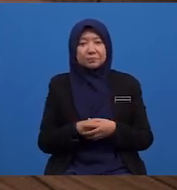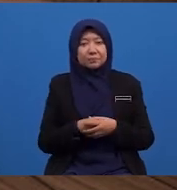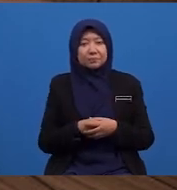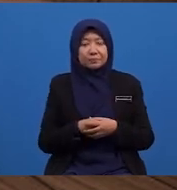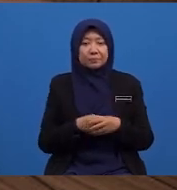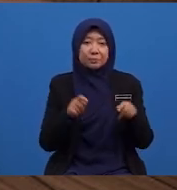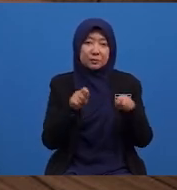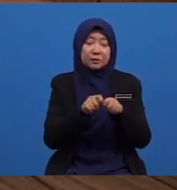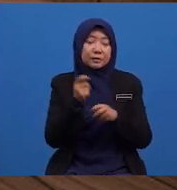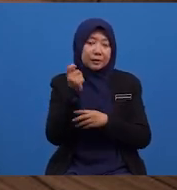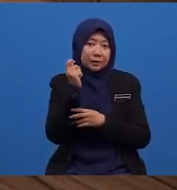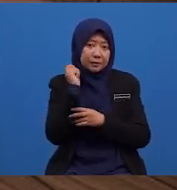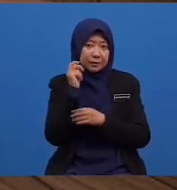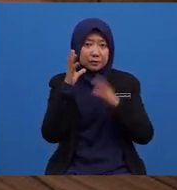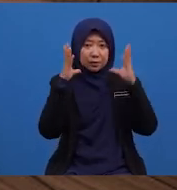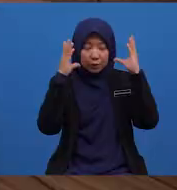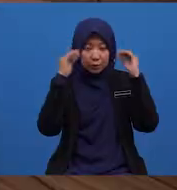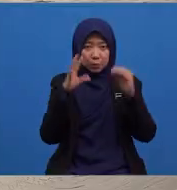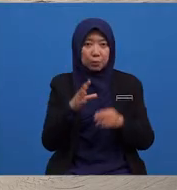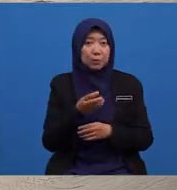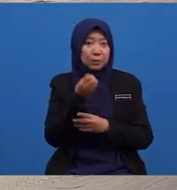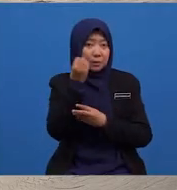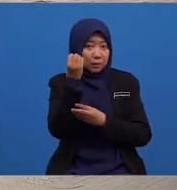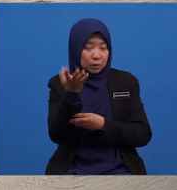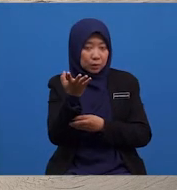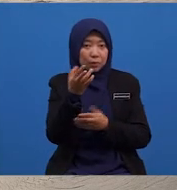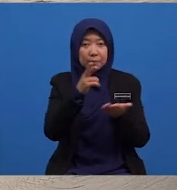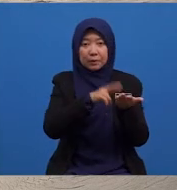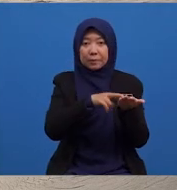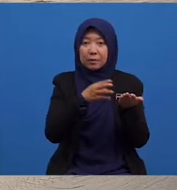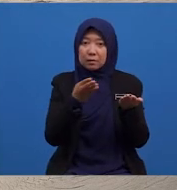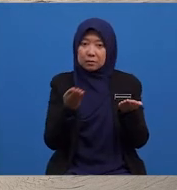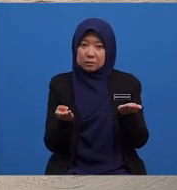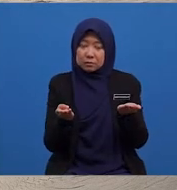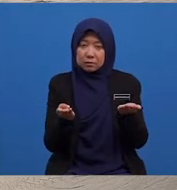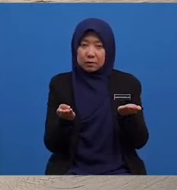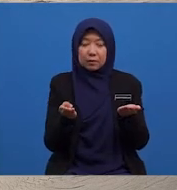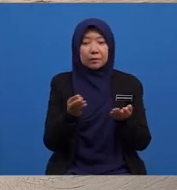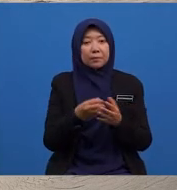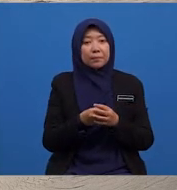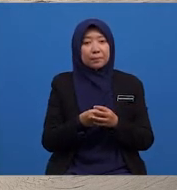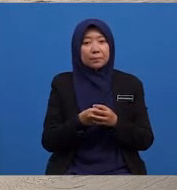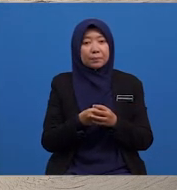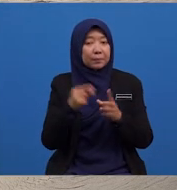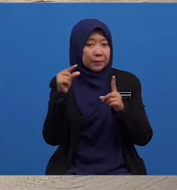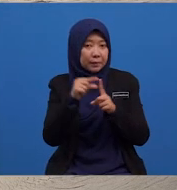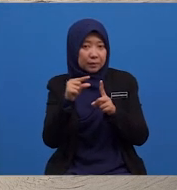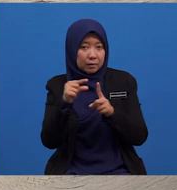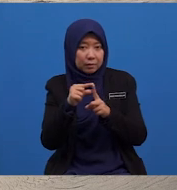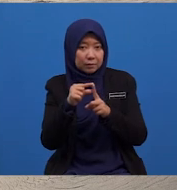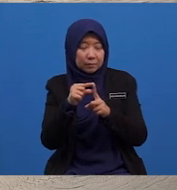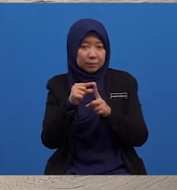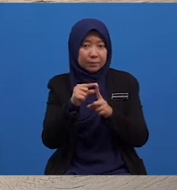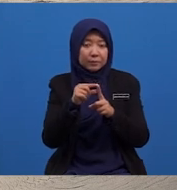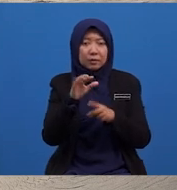cikgu terangkan sebentar tadi, peribahasa ialah rangkaian-rangkaian perkataan